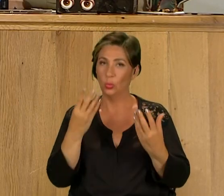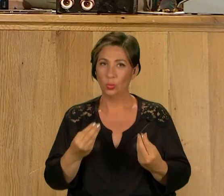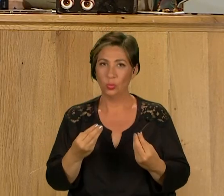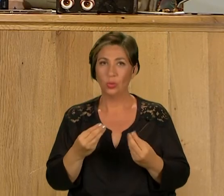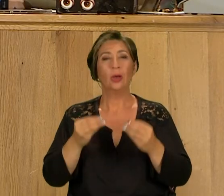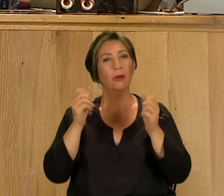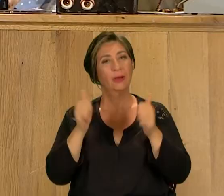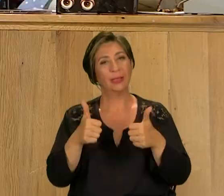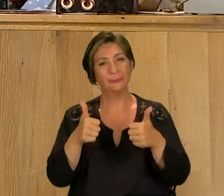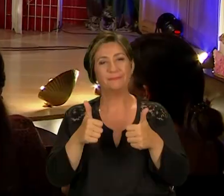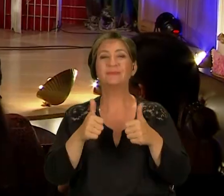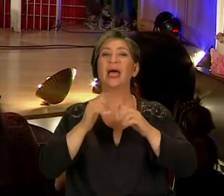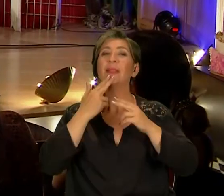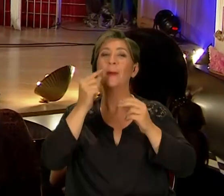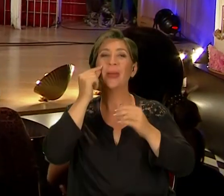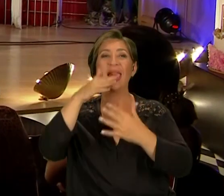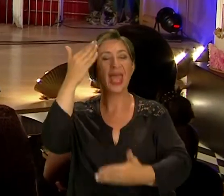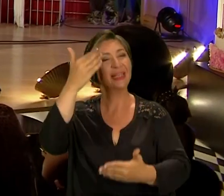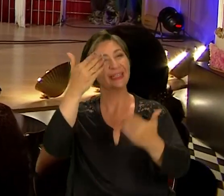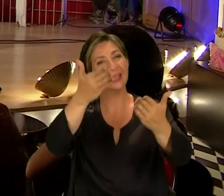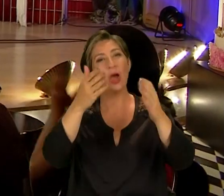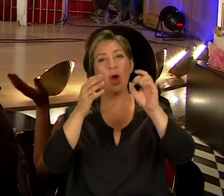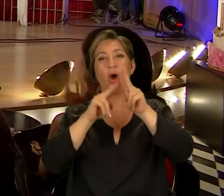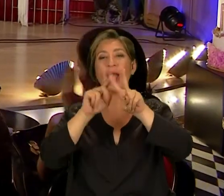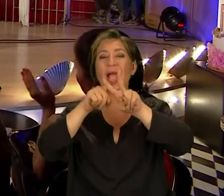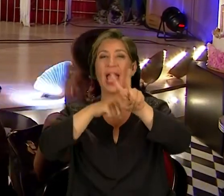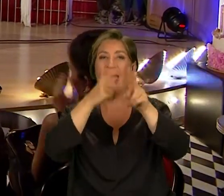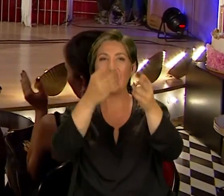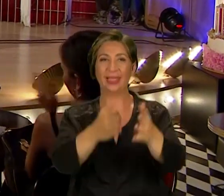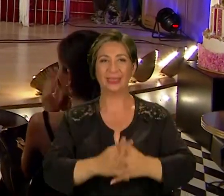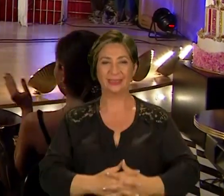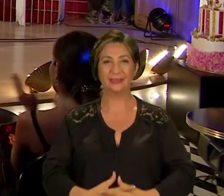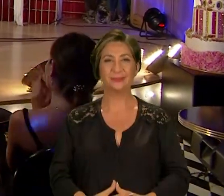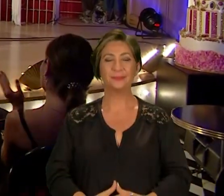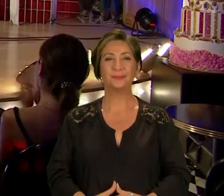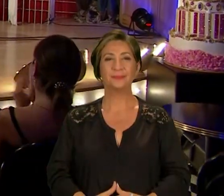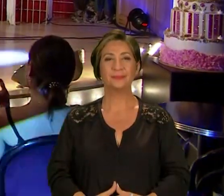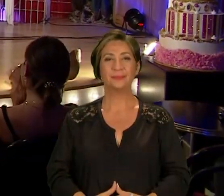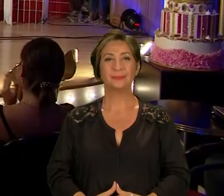Okey, harikulade. Hanımlar, beyler, alkışlıyoruz. Okay Barış!